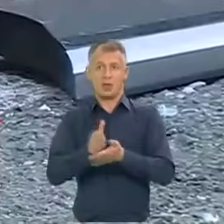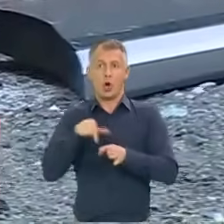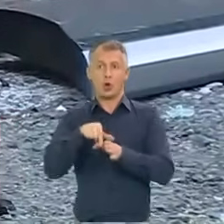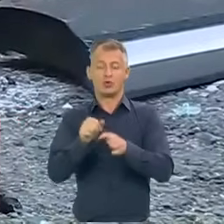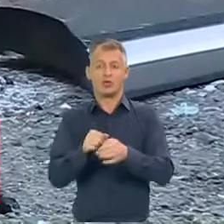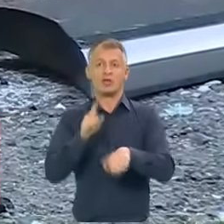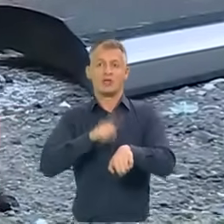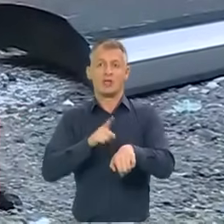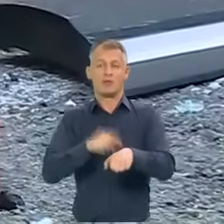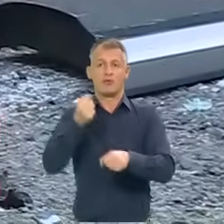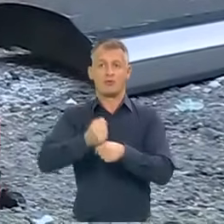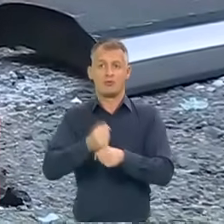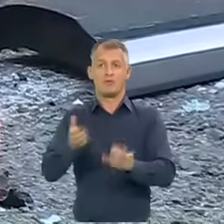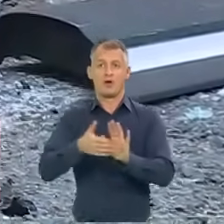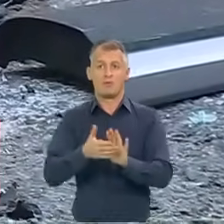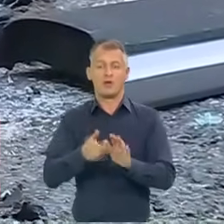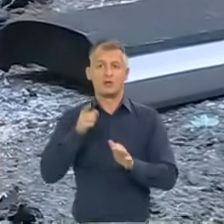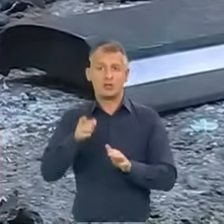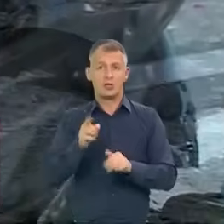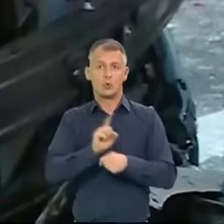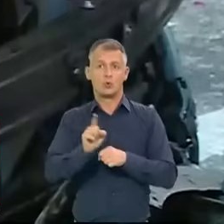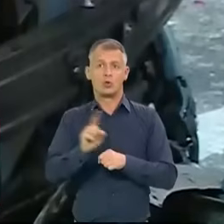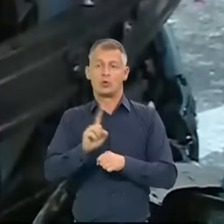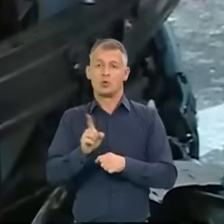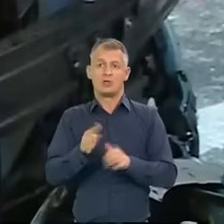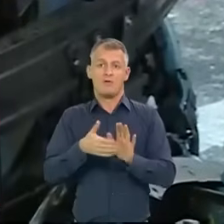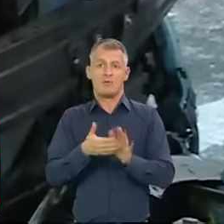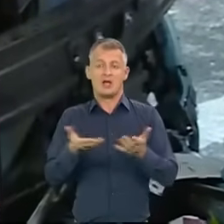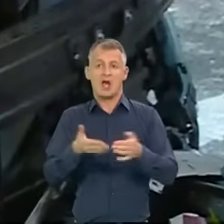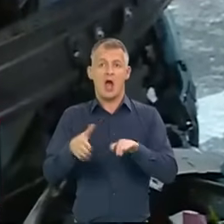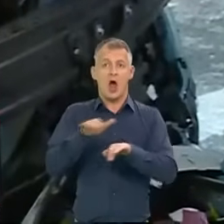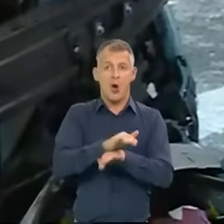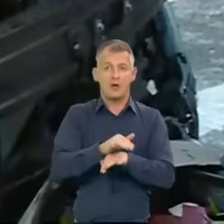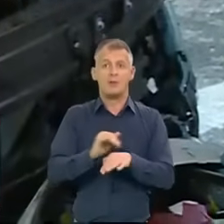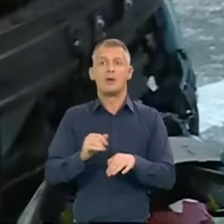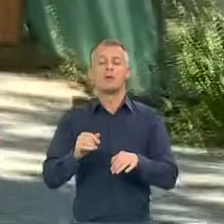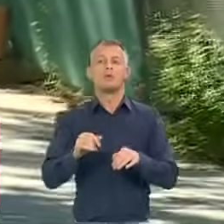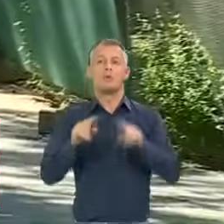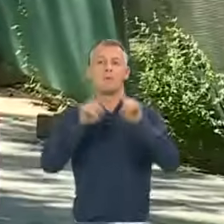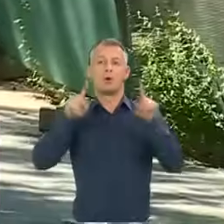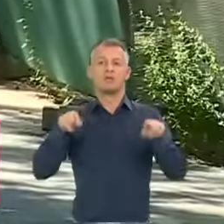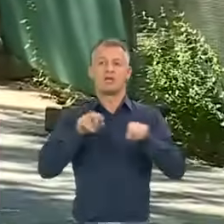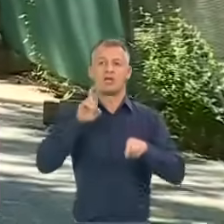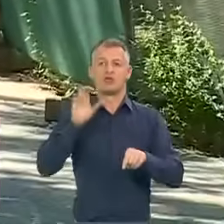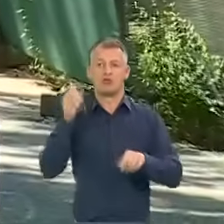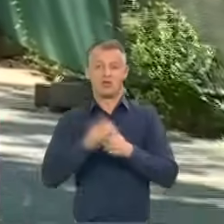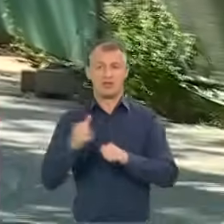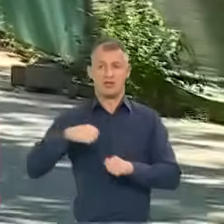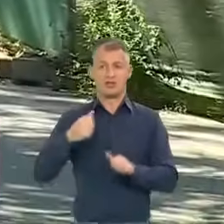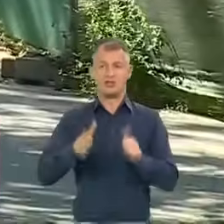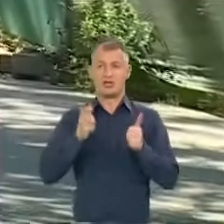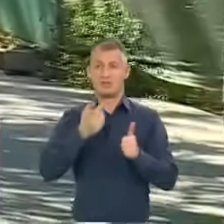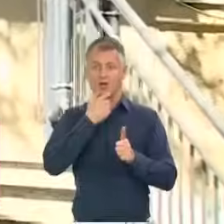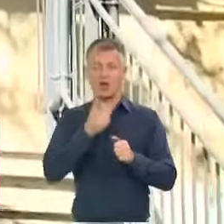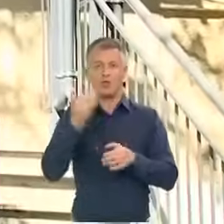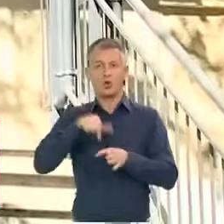în timpul comiterii unei infracțiuni și acest lucru nu este o circumstanță acoperită pe polița ercean tânăra de 16 ani a fost dusă la